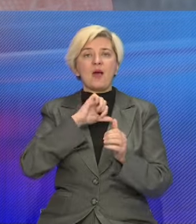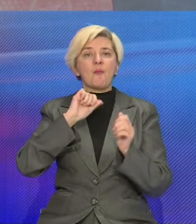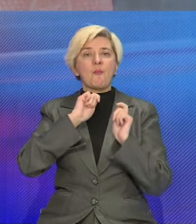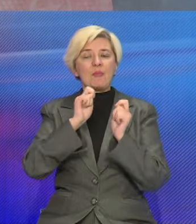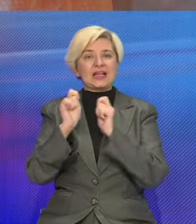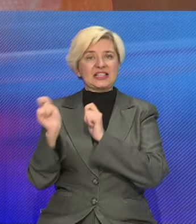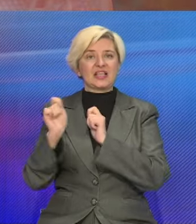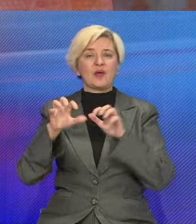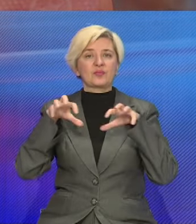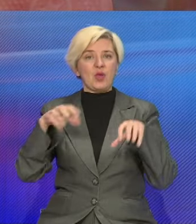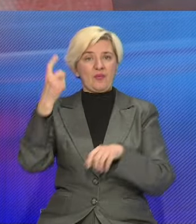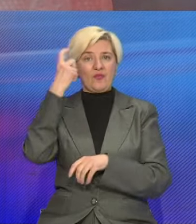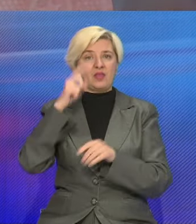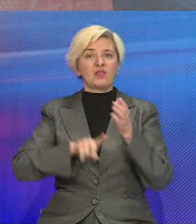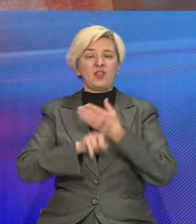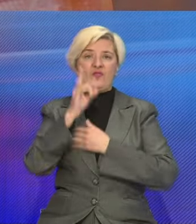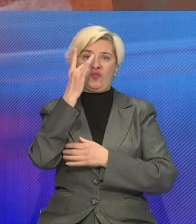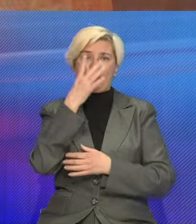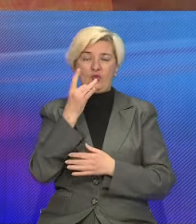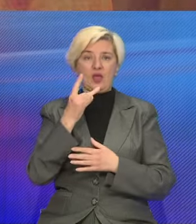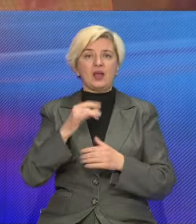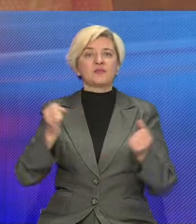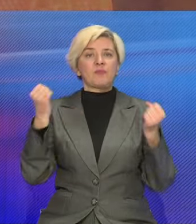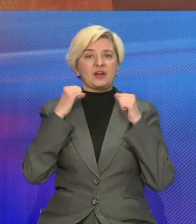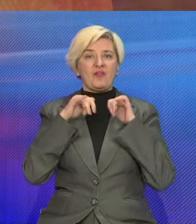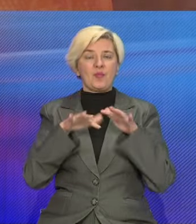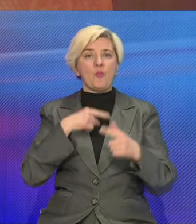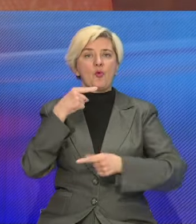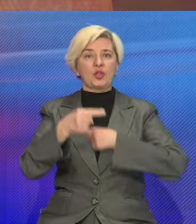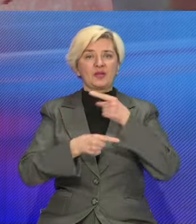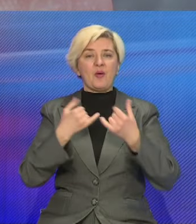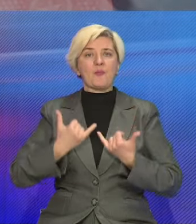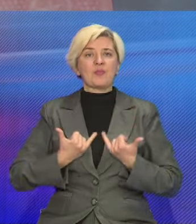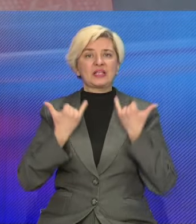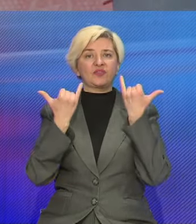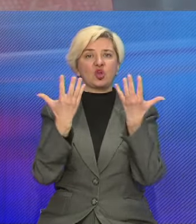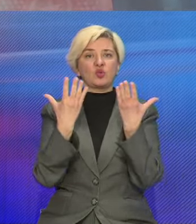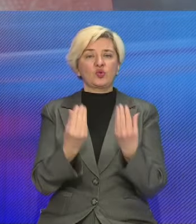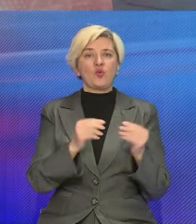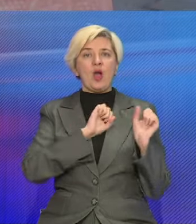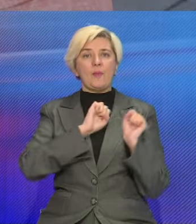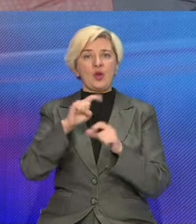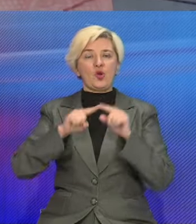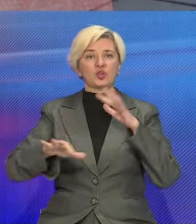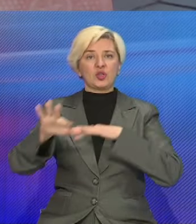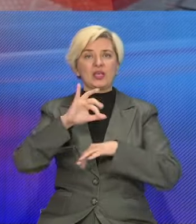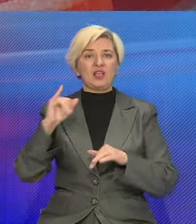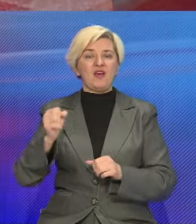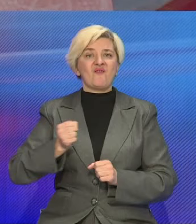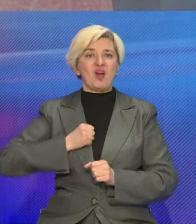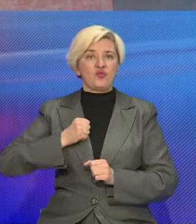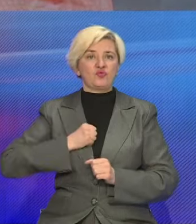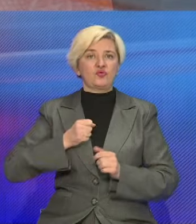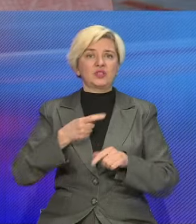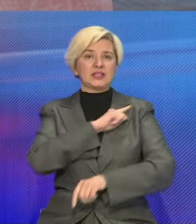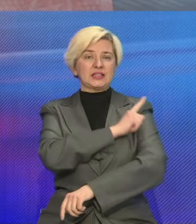стартовав у городі Над Нюманом. Спортивне мероприємство по традиції присвячено Дню Абарунцевой Чыны і Узбройних сил Республіки